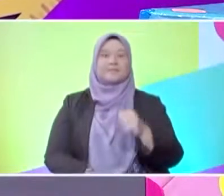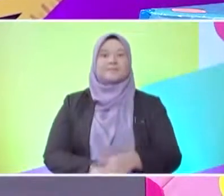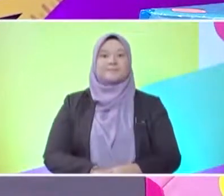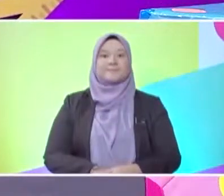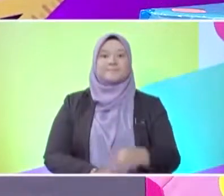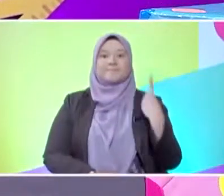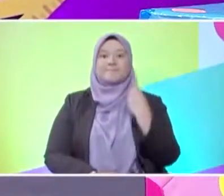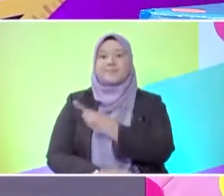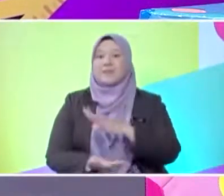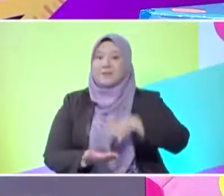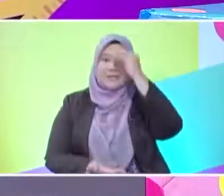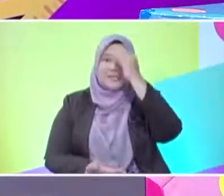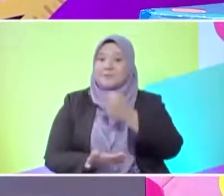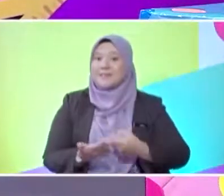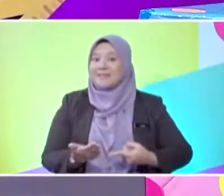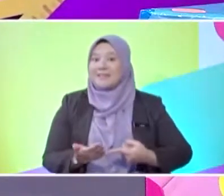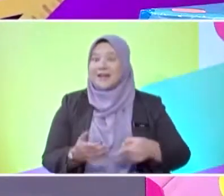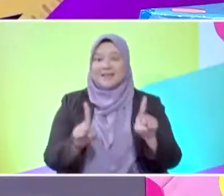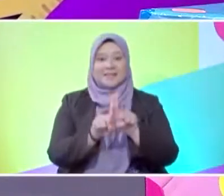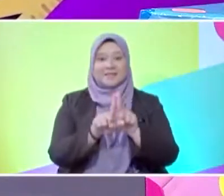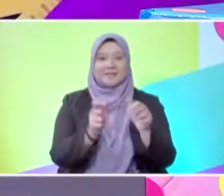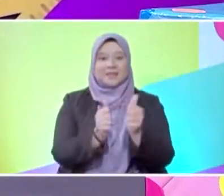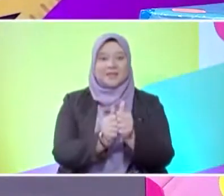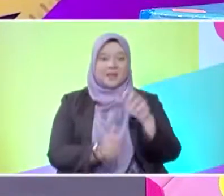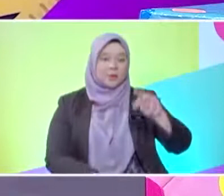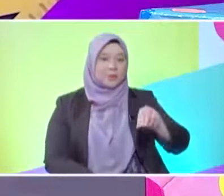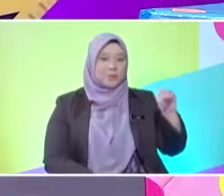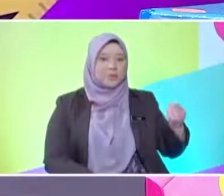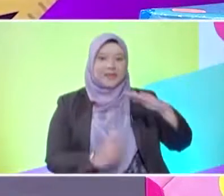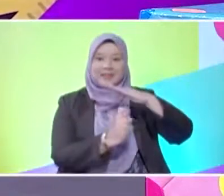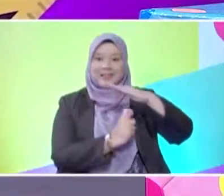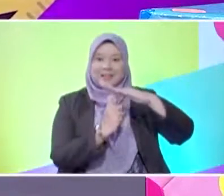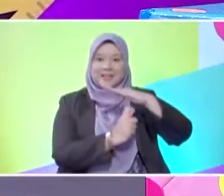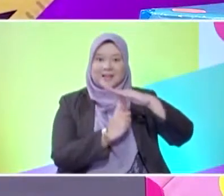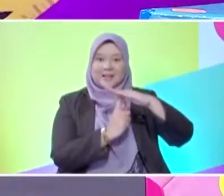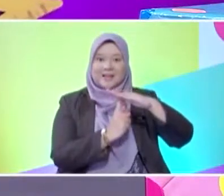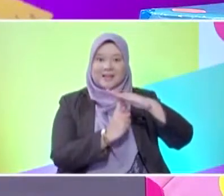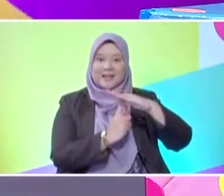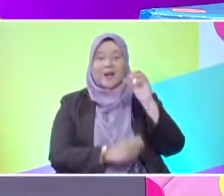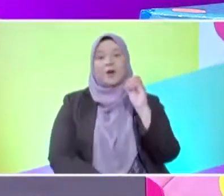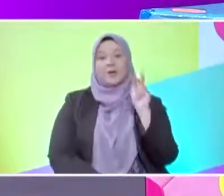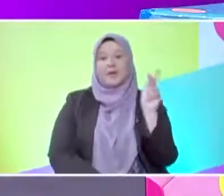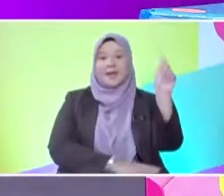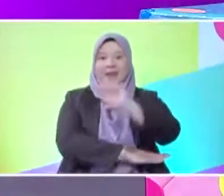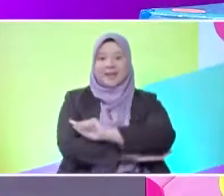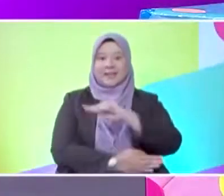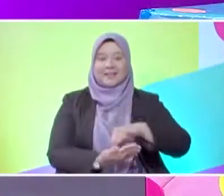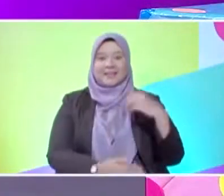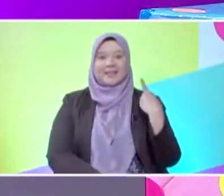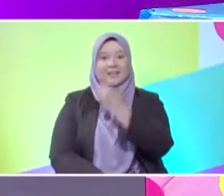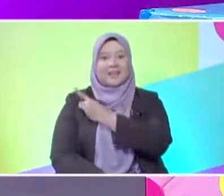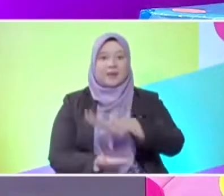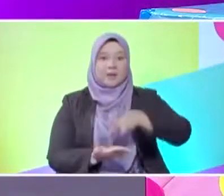murid-murid prasekolah mata pelajaran hari ini menyentuh tentang matematika Awal jadi jump kita berkenalan